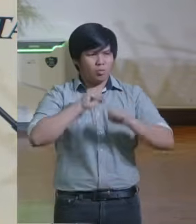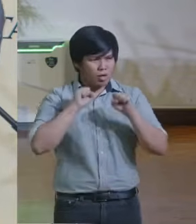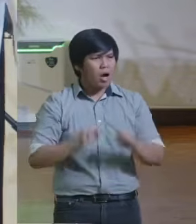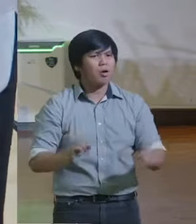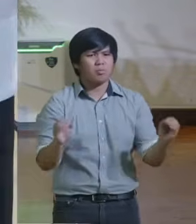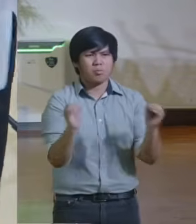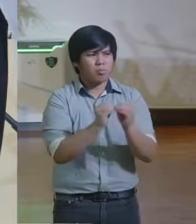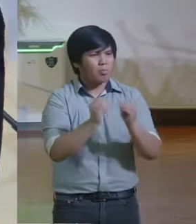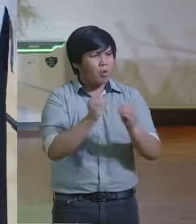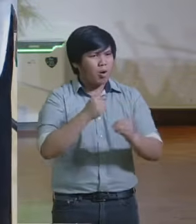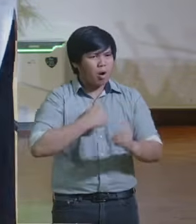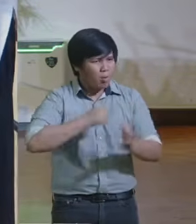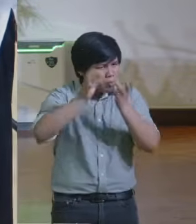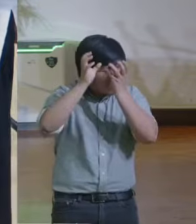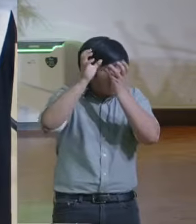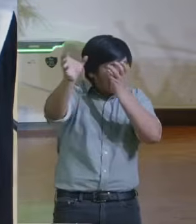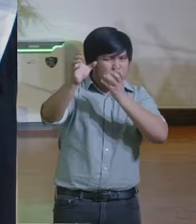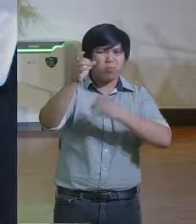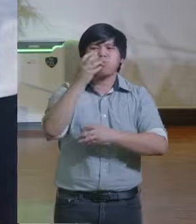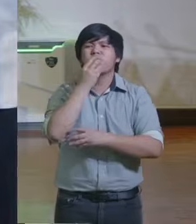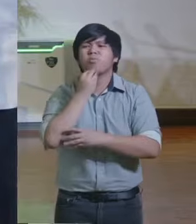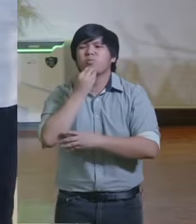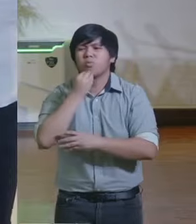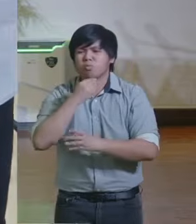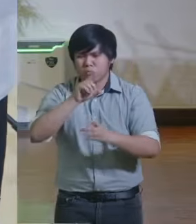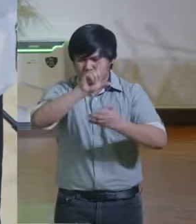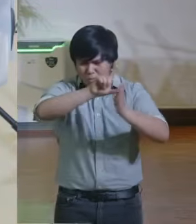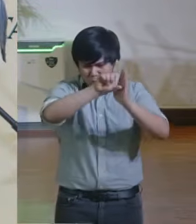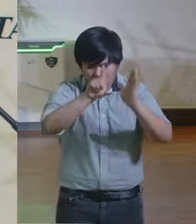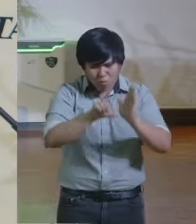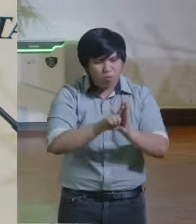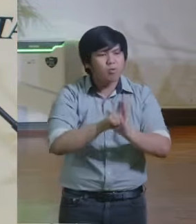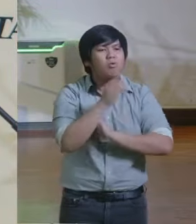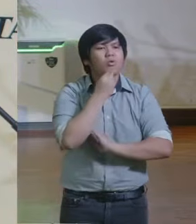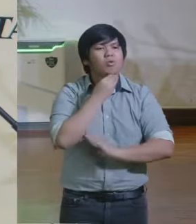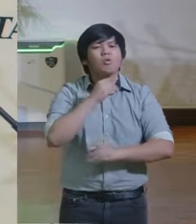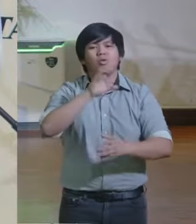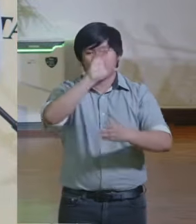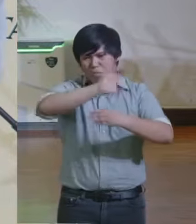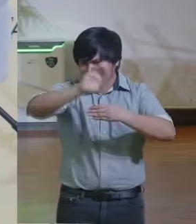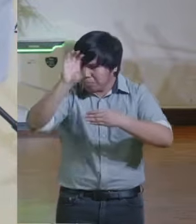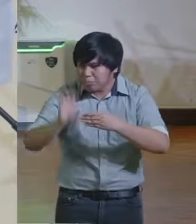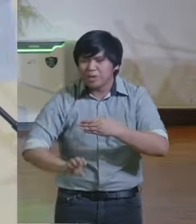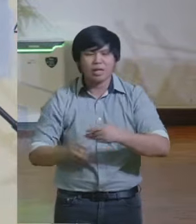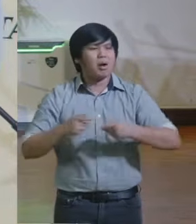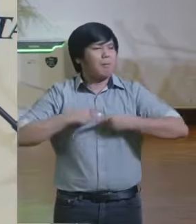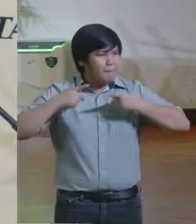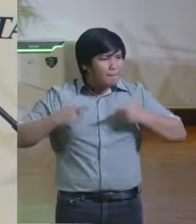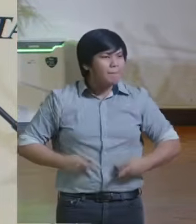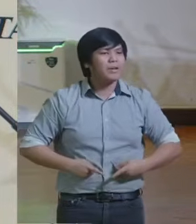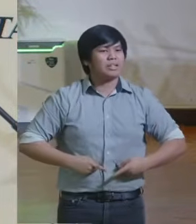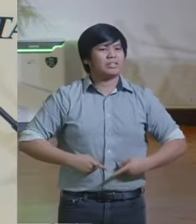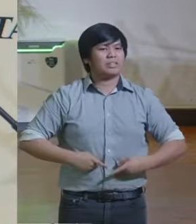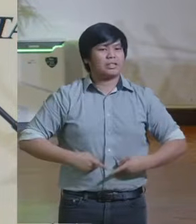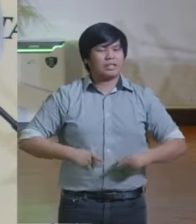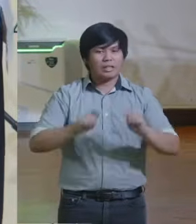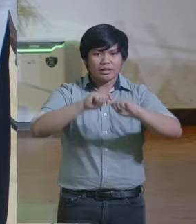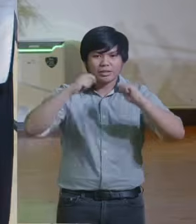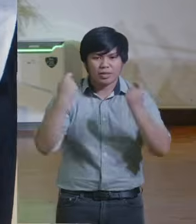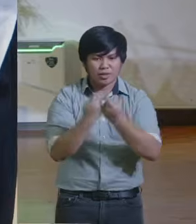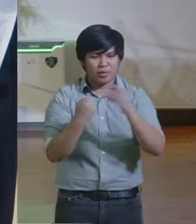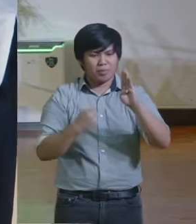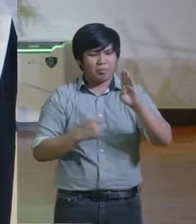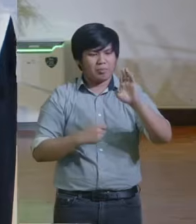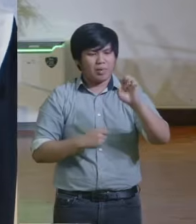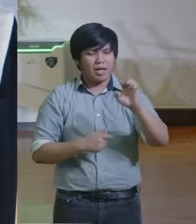niya, a Hebrew of Hebrews, circumcised on the 8th day, a Pharisee from the tribe of Benjamin.